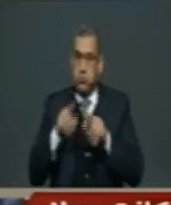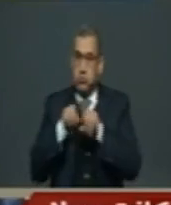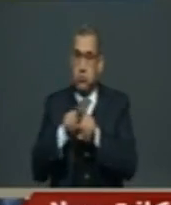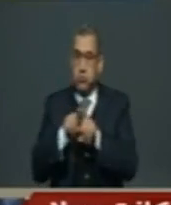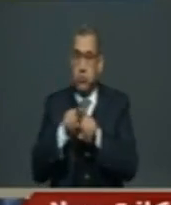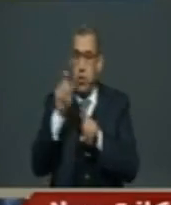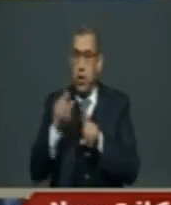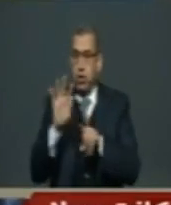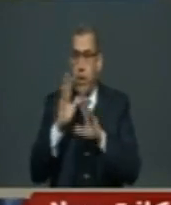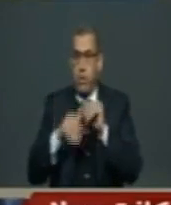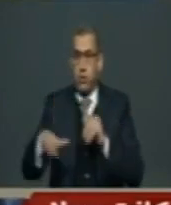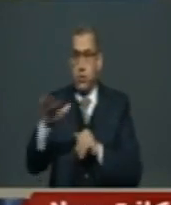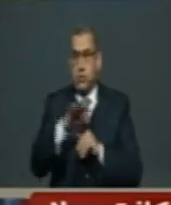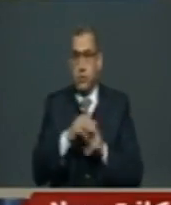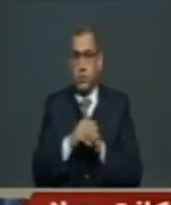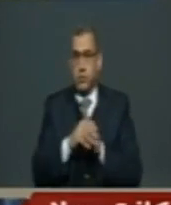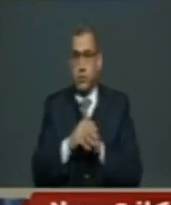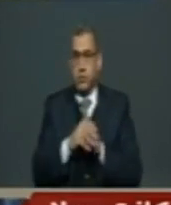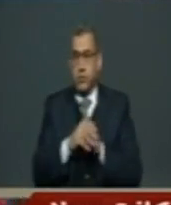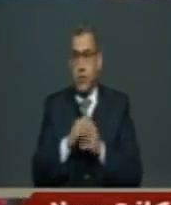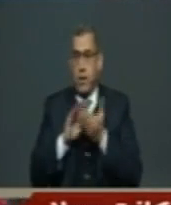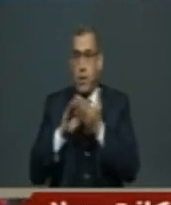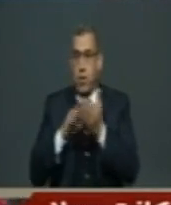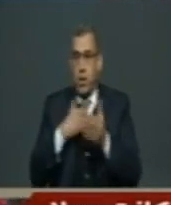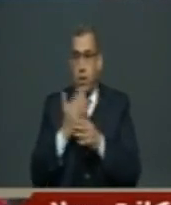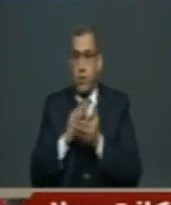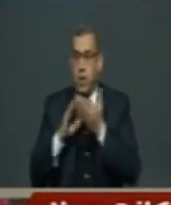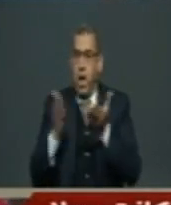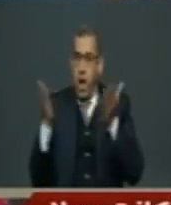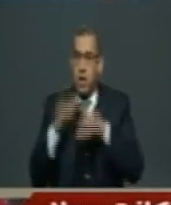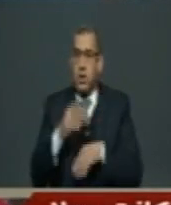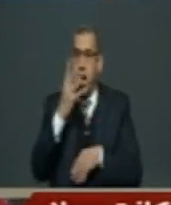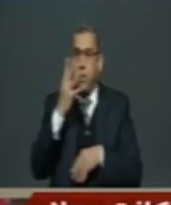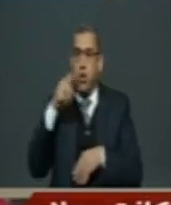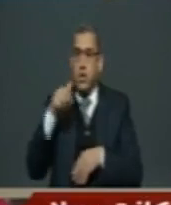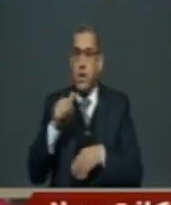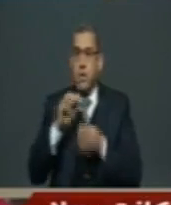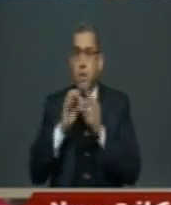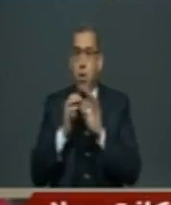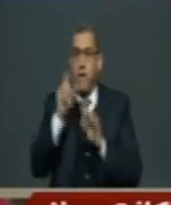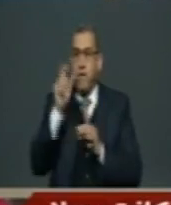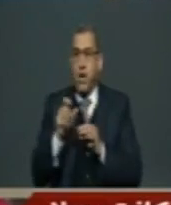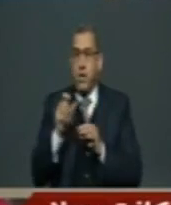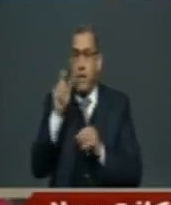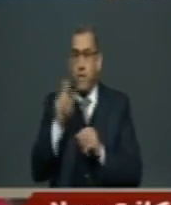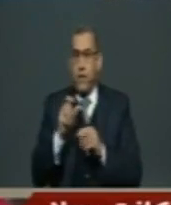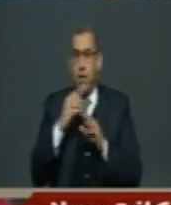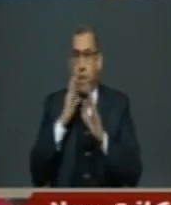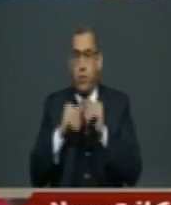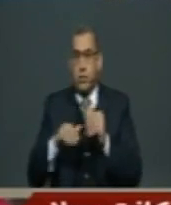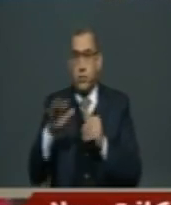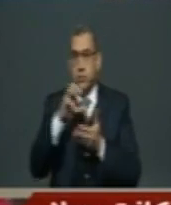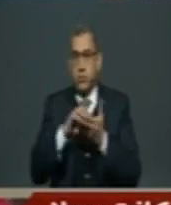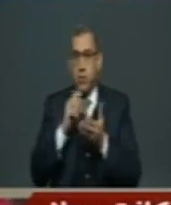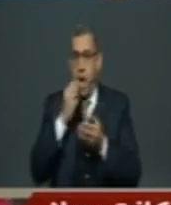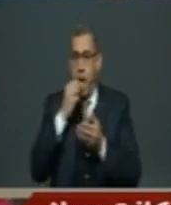لجمهور بنخدمه. احنا بنخدم اكتر من 64 مليون مواطن في بضاعات